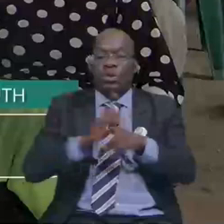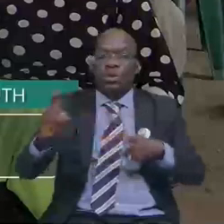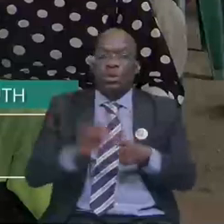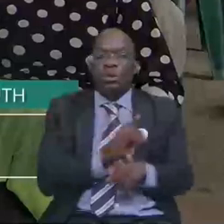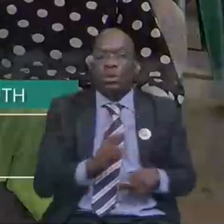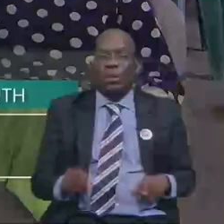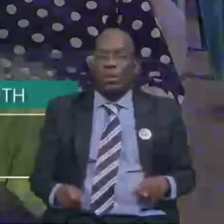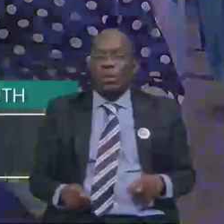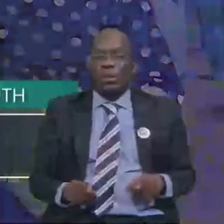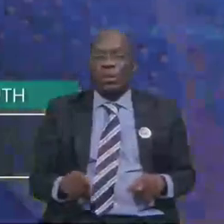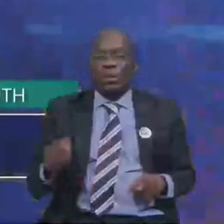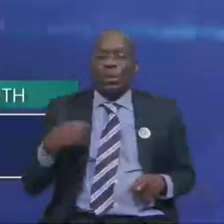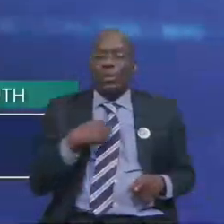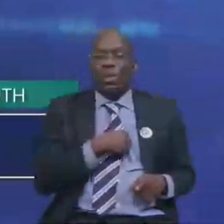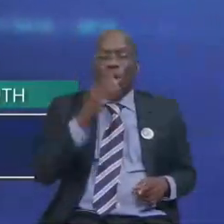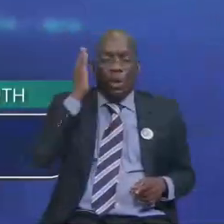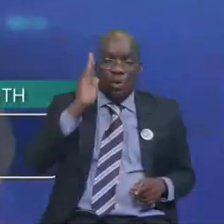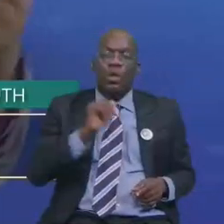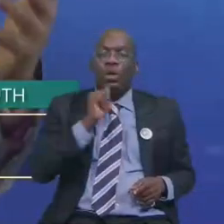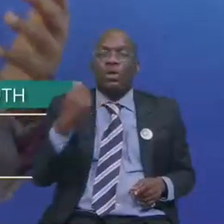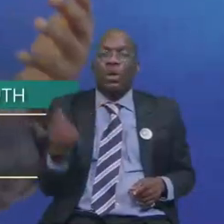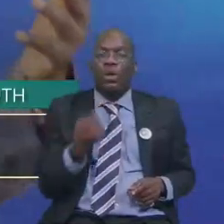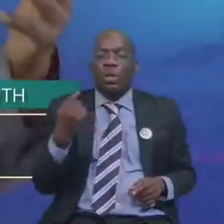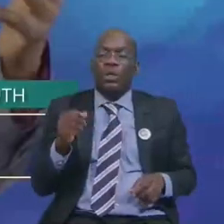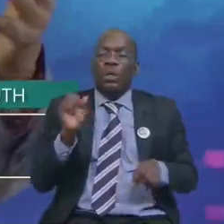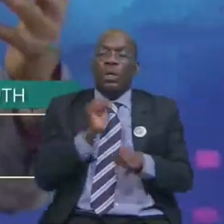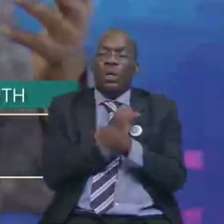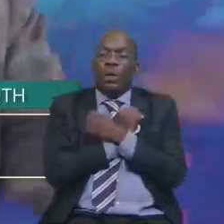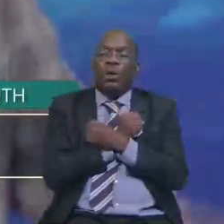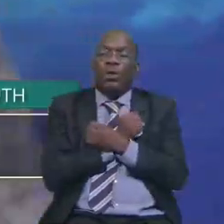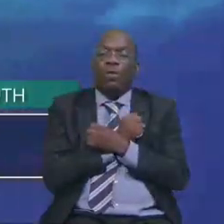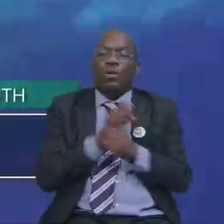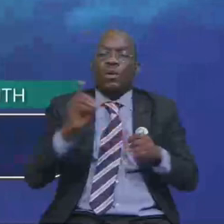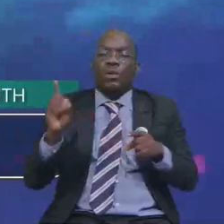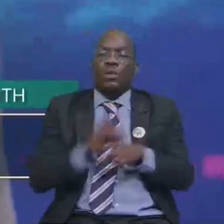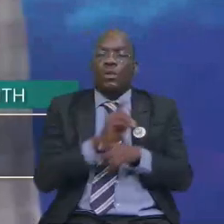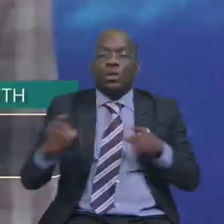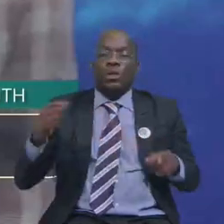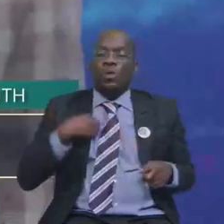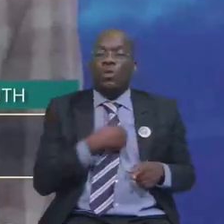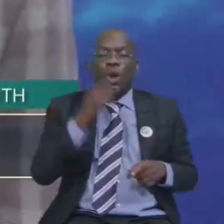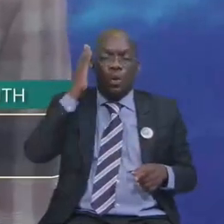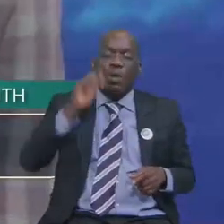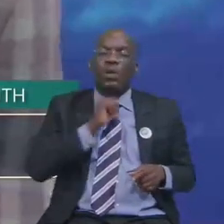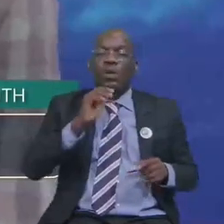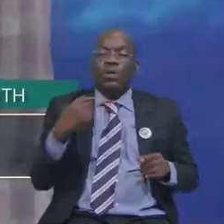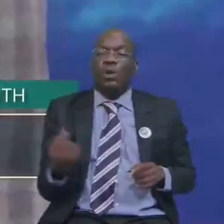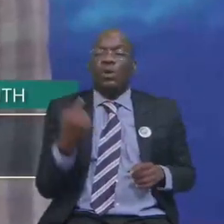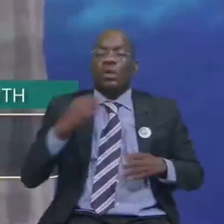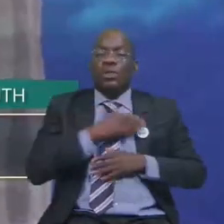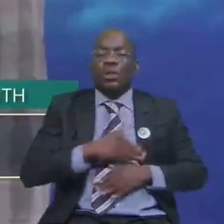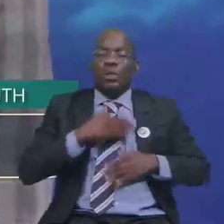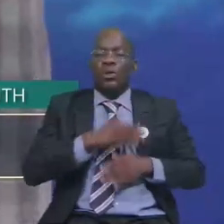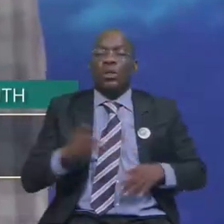nous n'allons pas toujours aimer les devoirs nous n'allons pas toujours jouir des devoirs la jouissance sera à la fin